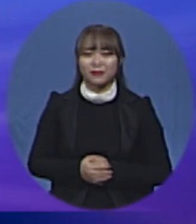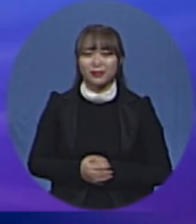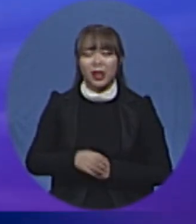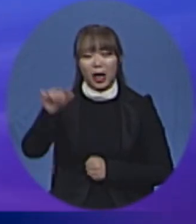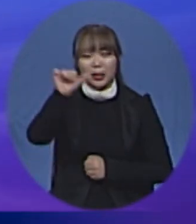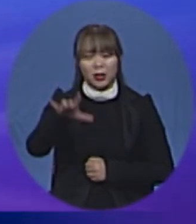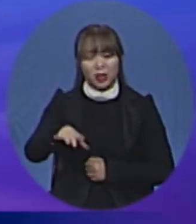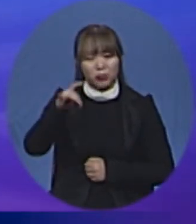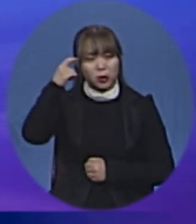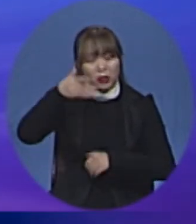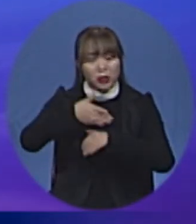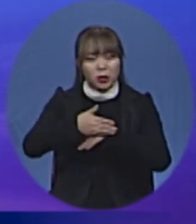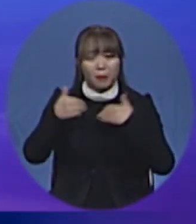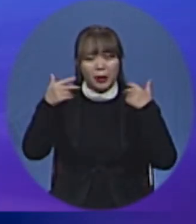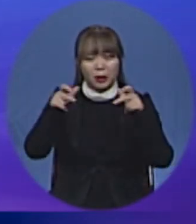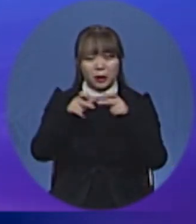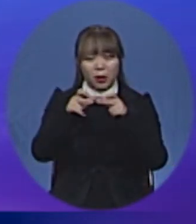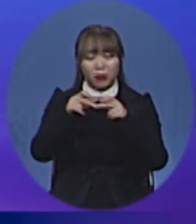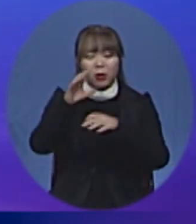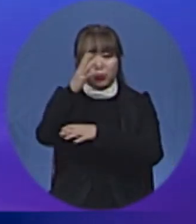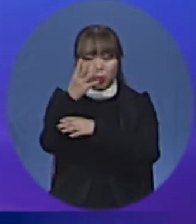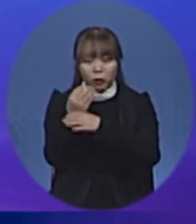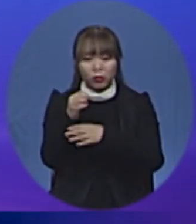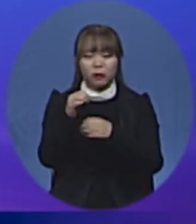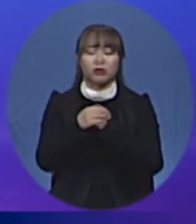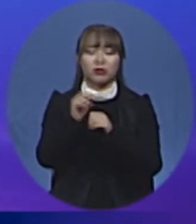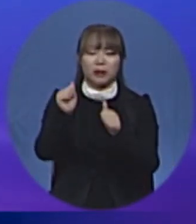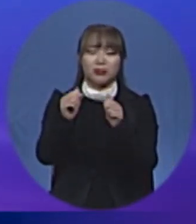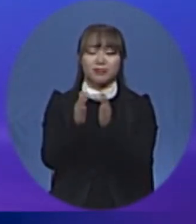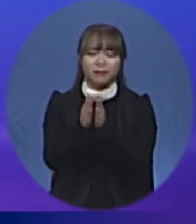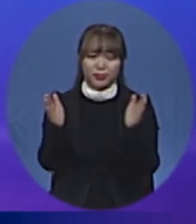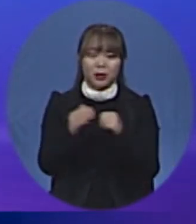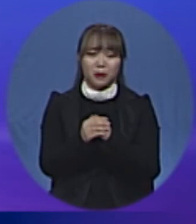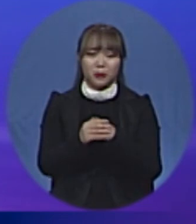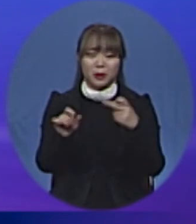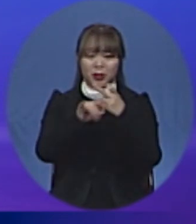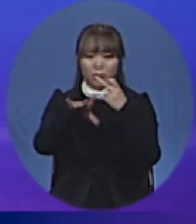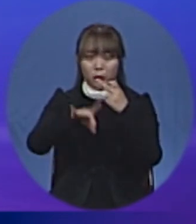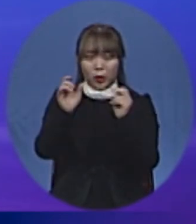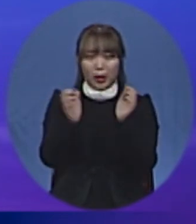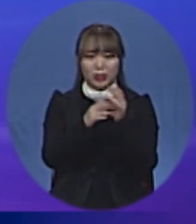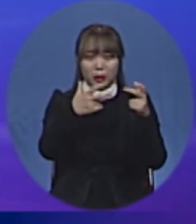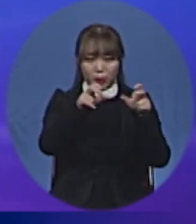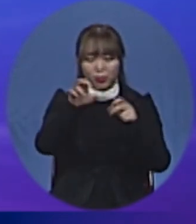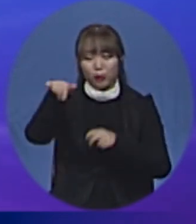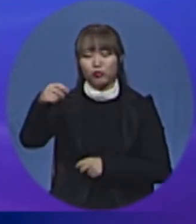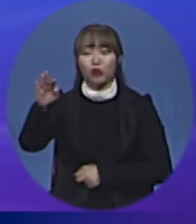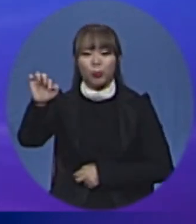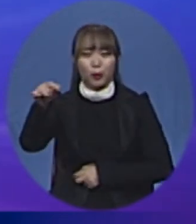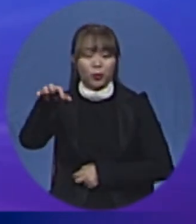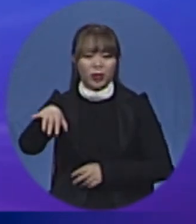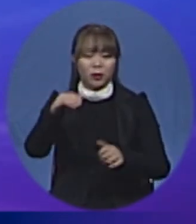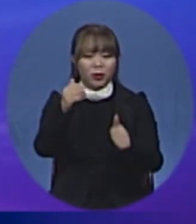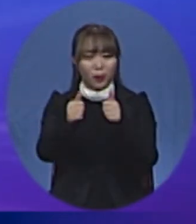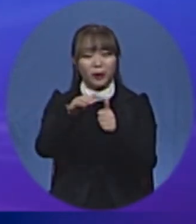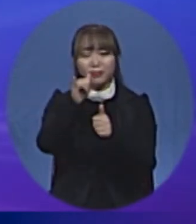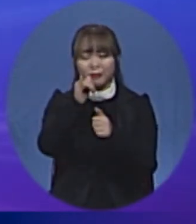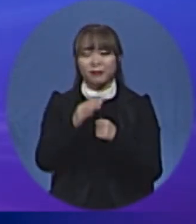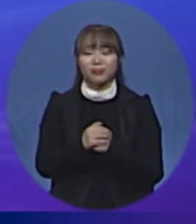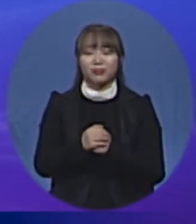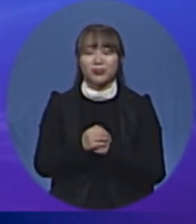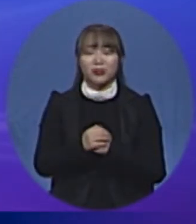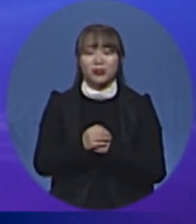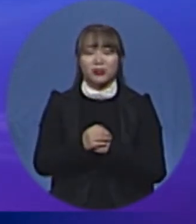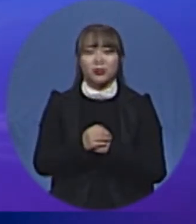아시아 최초 지적발달장애인 농구리그가 개막했는데요. 오는 12월 초까지 성남과 군포에서 경기가 치러질